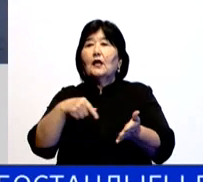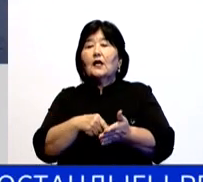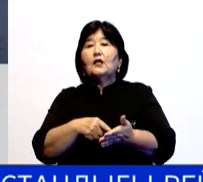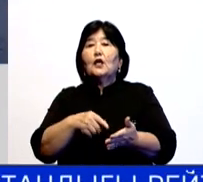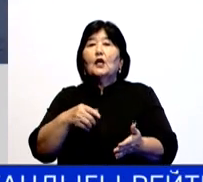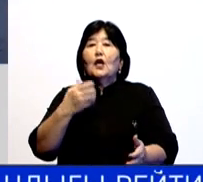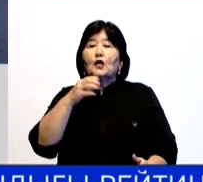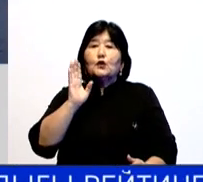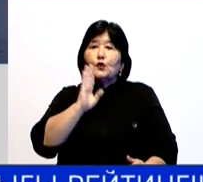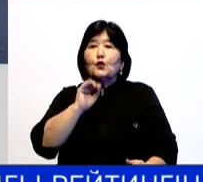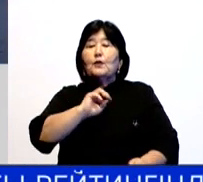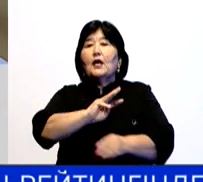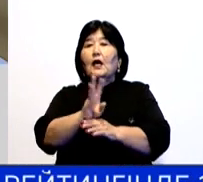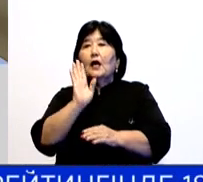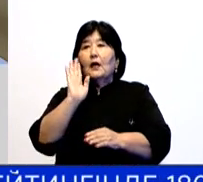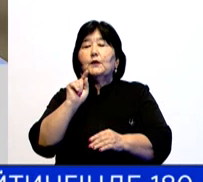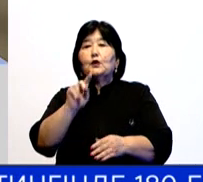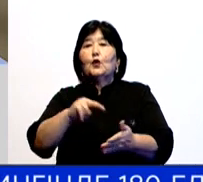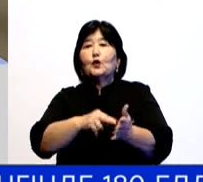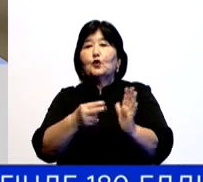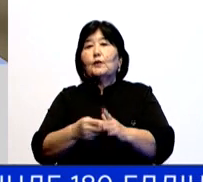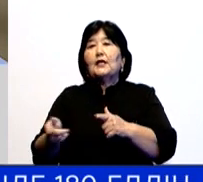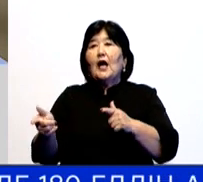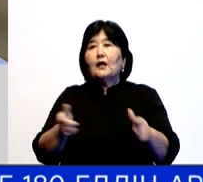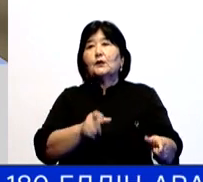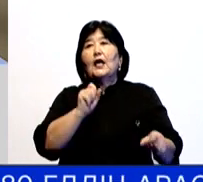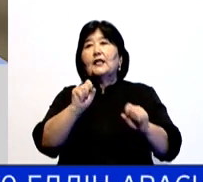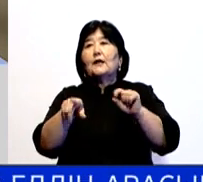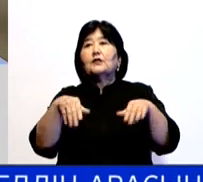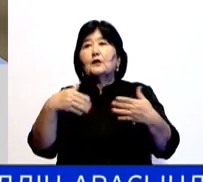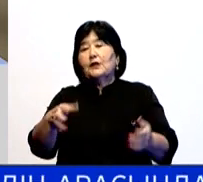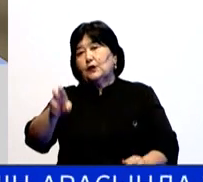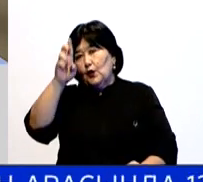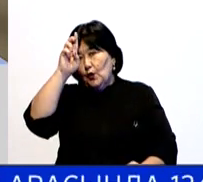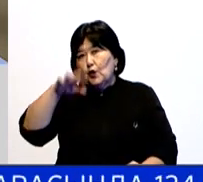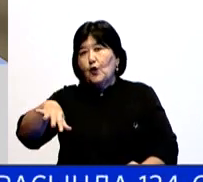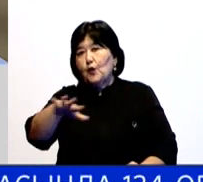суымен қамтамасыз етуге сол жобаны әзірлеуге тапсырма берді үкіметке,